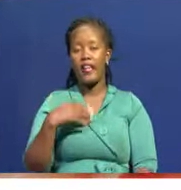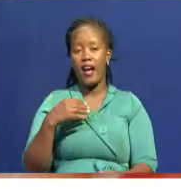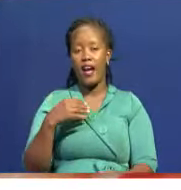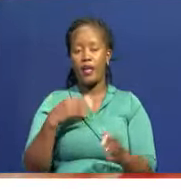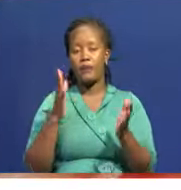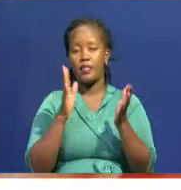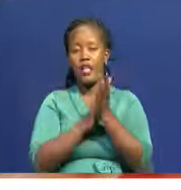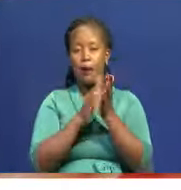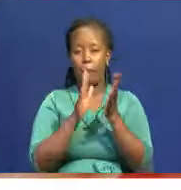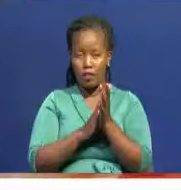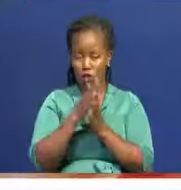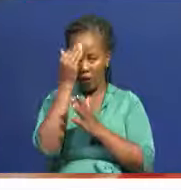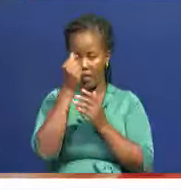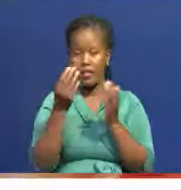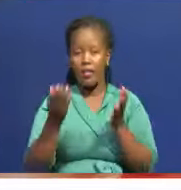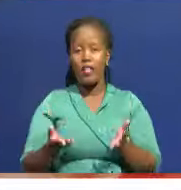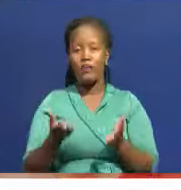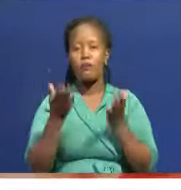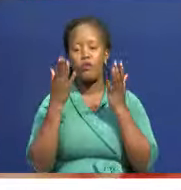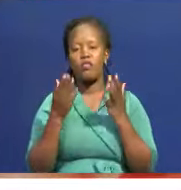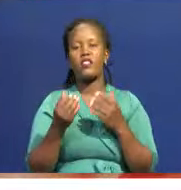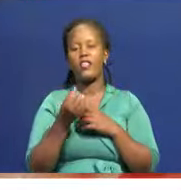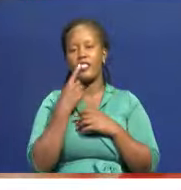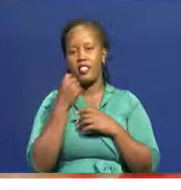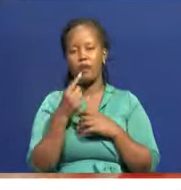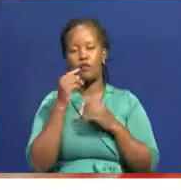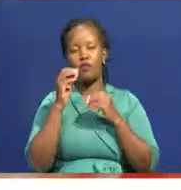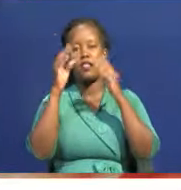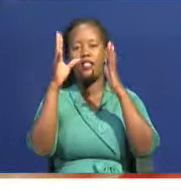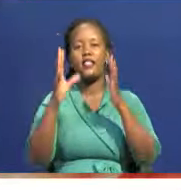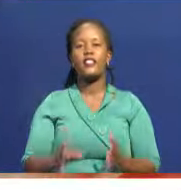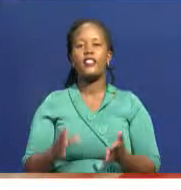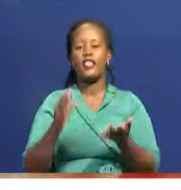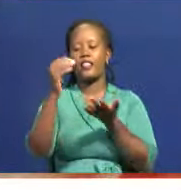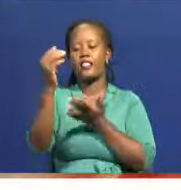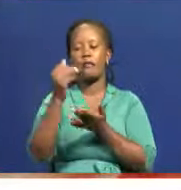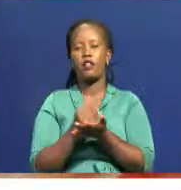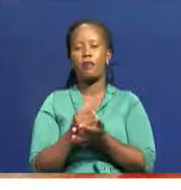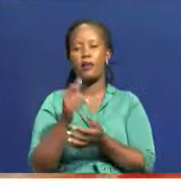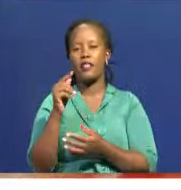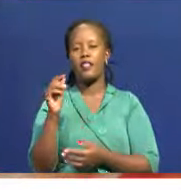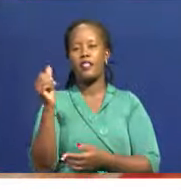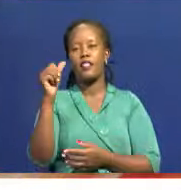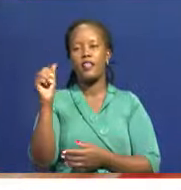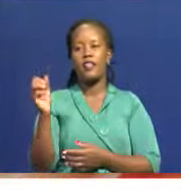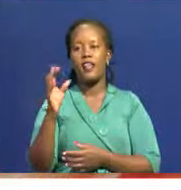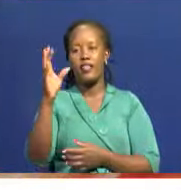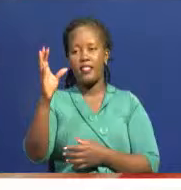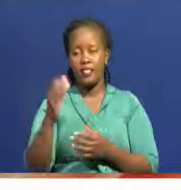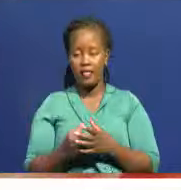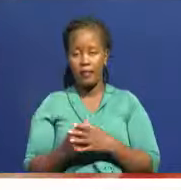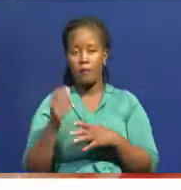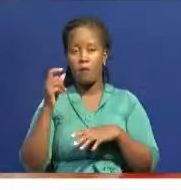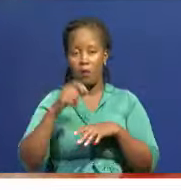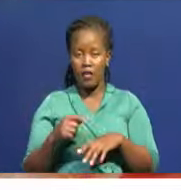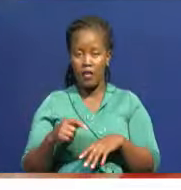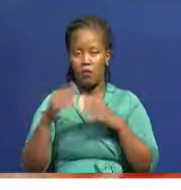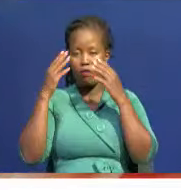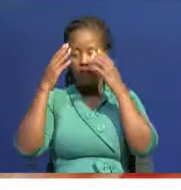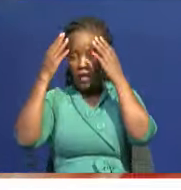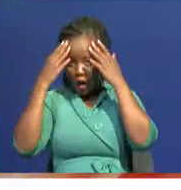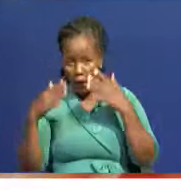kuimarisha viwango vya matibabu kwa walimu walioajiriwa na tume ya TSC. Akizungumza kwenye hafla ya uhamasisho